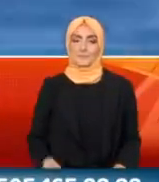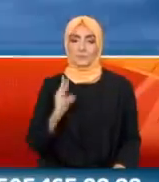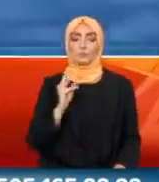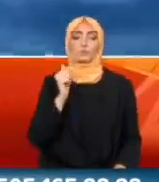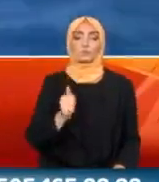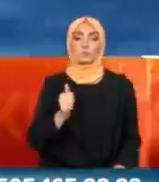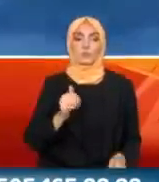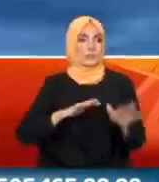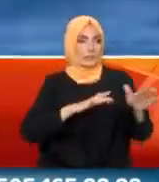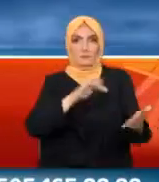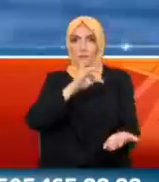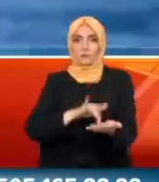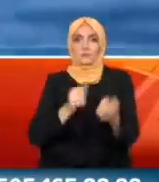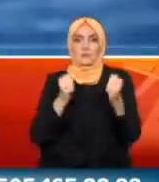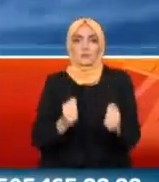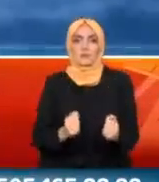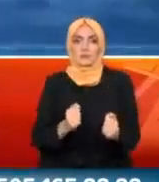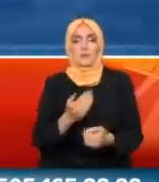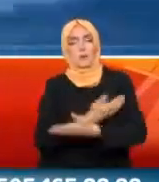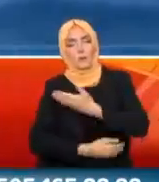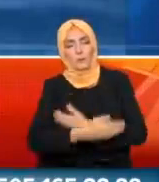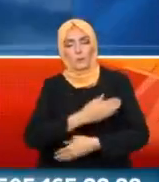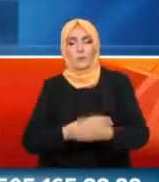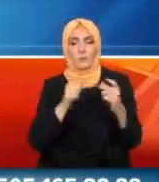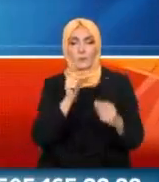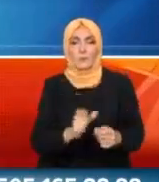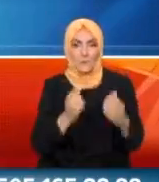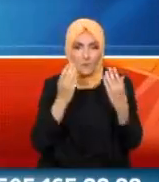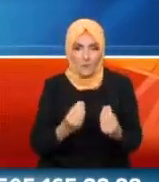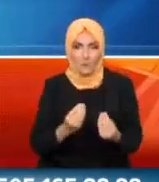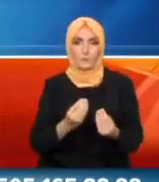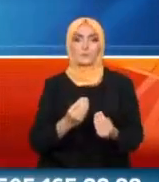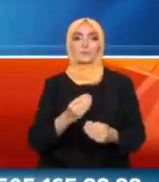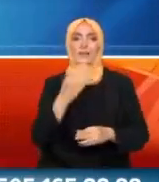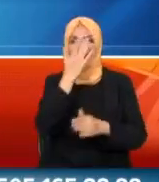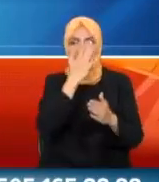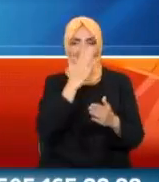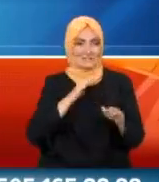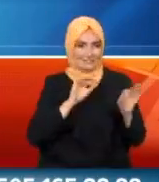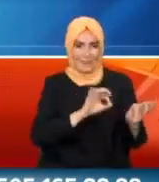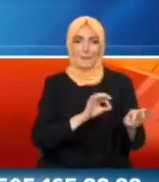3 gün boyunca denizin ortasında kalarak bitkin düşen adam kıyıya çıkar çıkmaz hastaneye götürüldü.